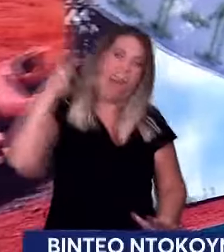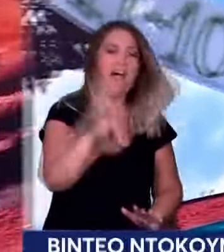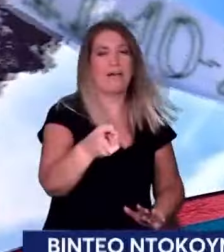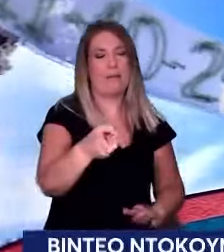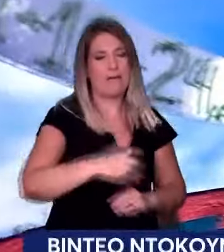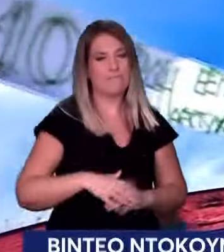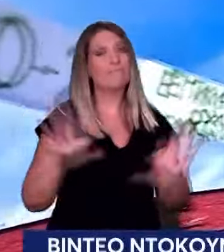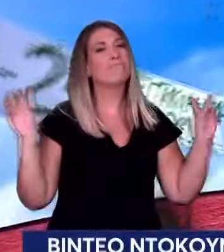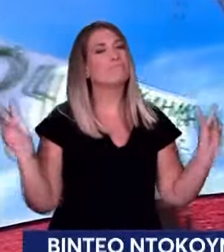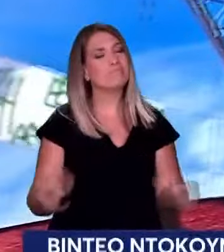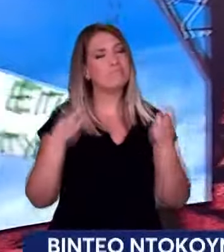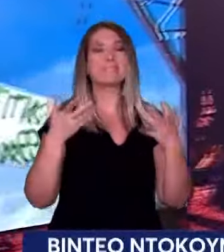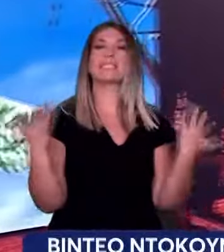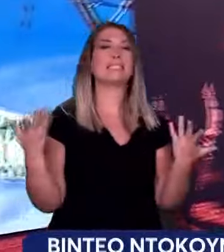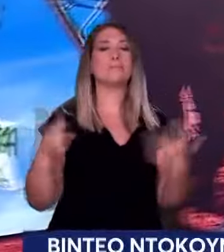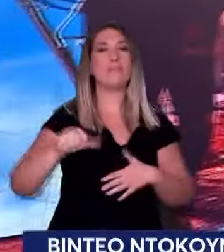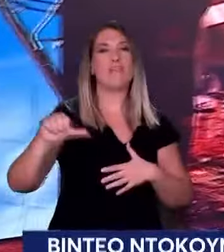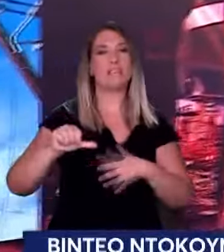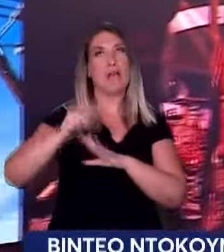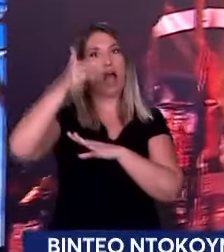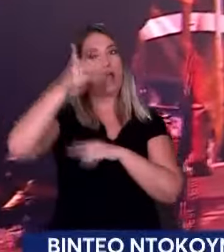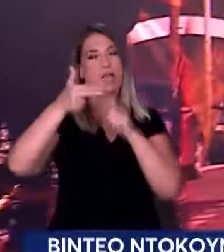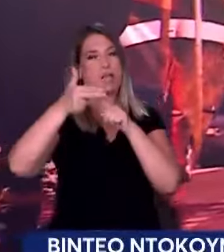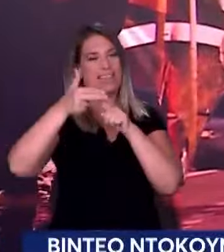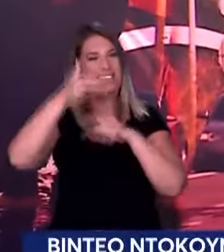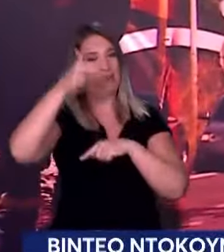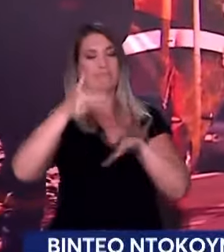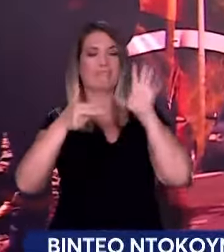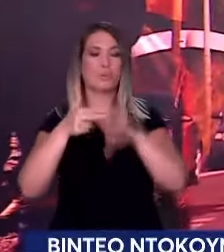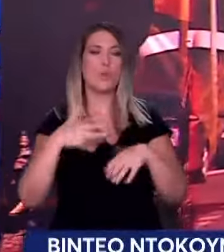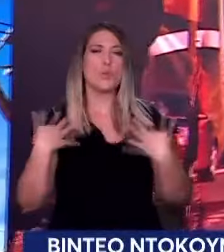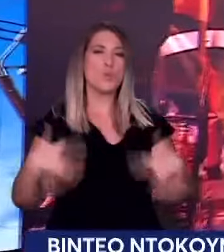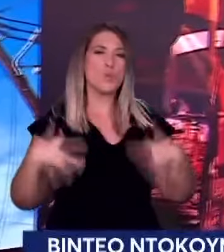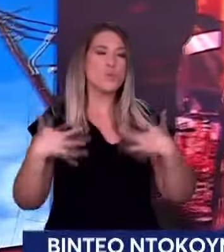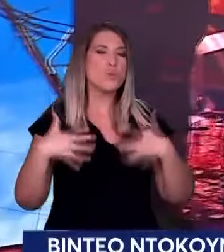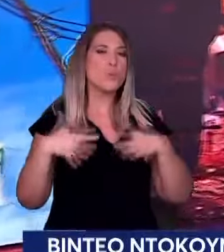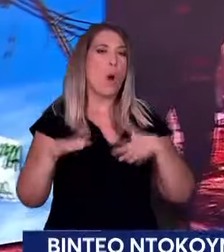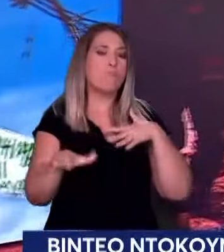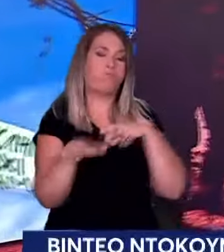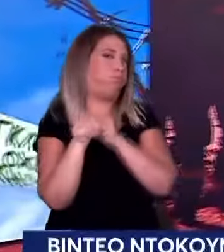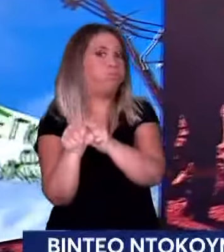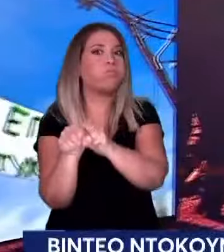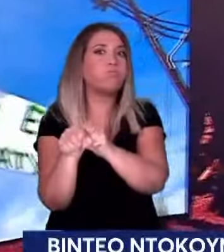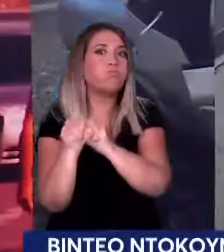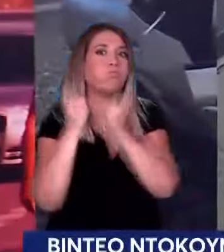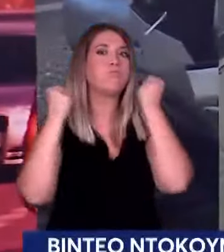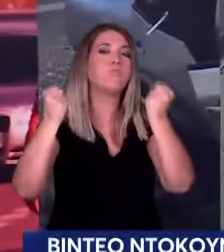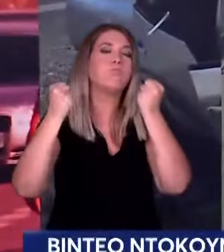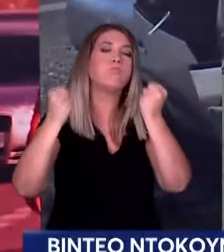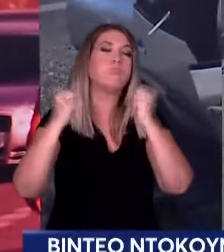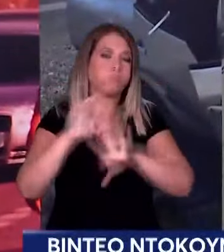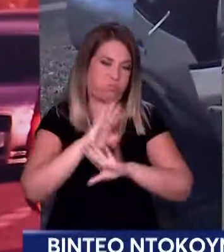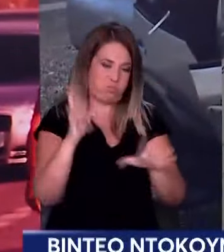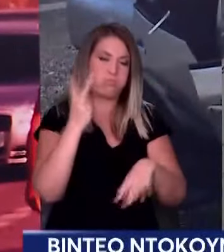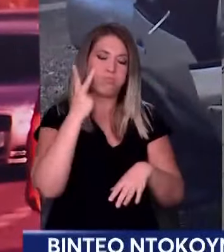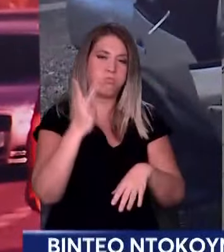κάμερα ασφαλείας. Είναι ένα τροχαίο, ένα σφοδρό τροχαίο. Πιθανολογείται ότι ίσως το αυτοκίνητο που προκάλεσε το τροχαίο